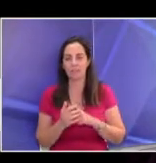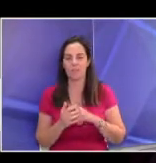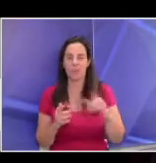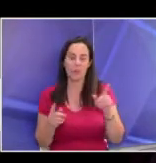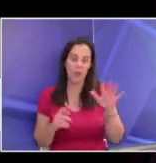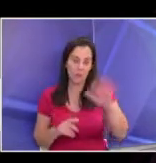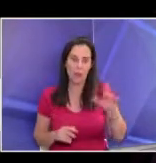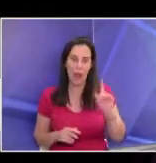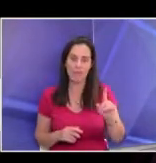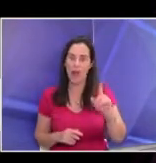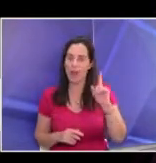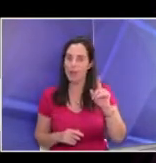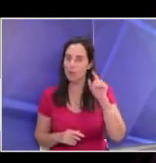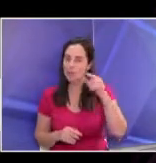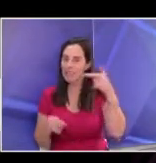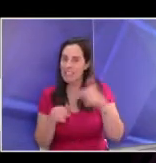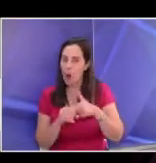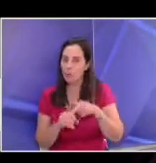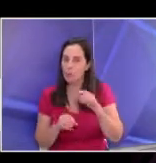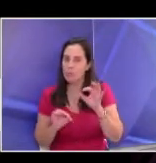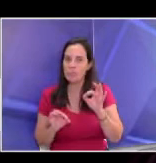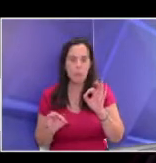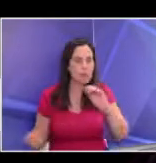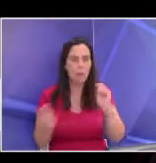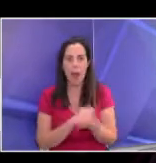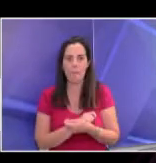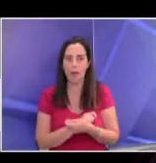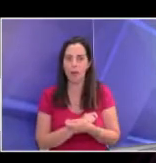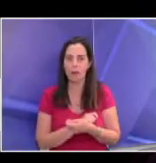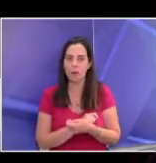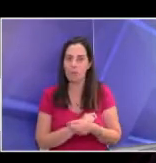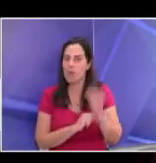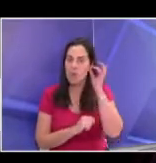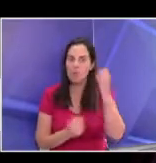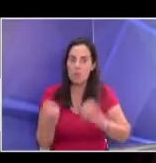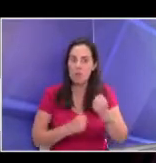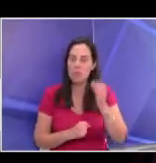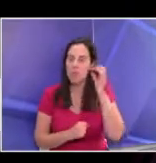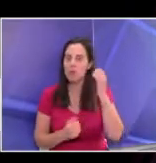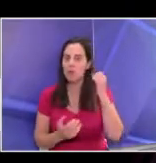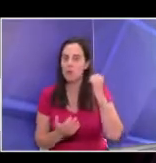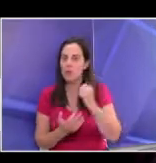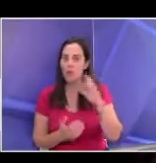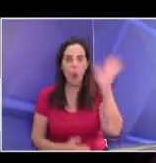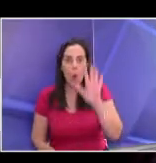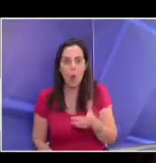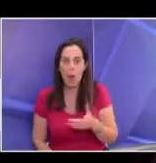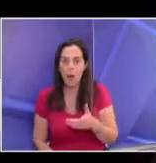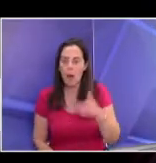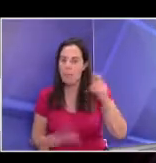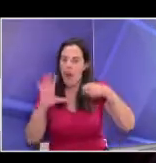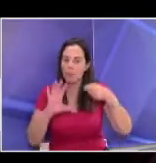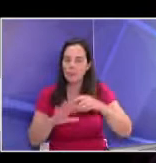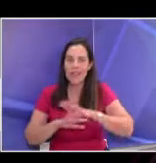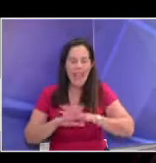במונחים מערבים, אבל במונחים סעודיים זה מיני מהפכה. נשים לנהיגה, נשים עם תעודת זהות. בתי